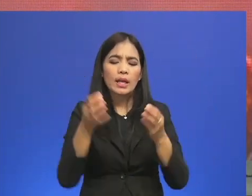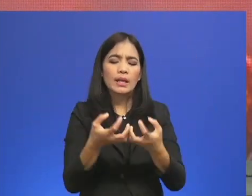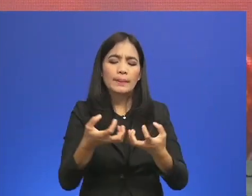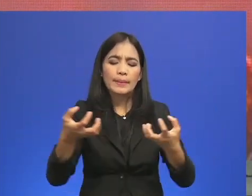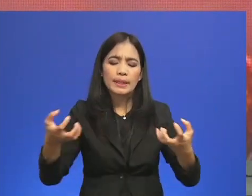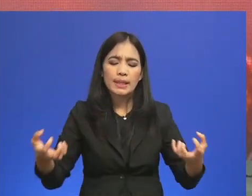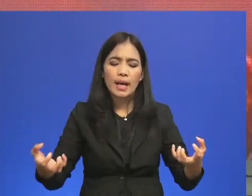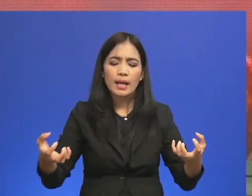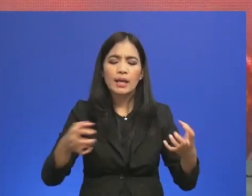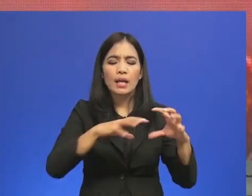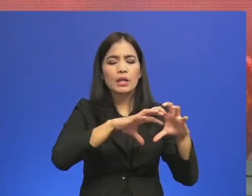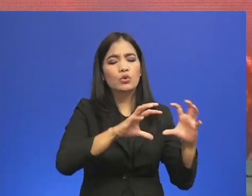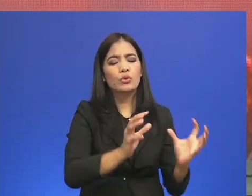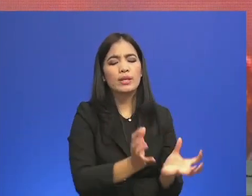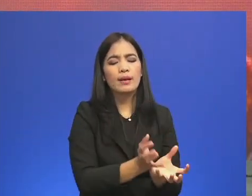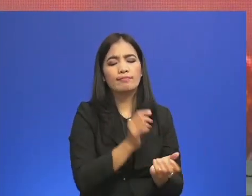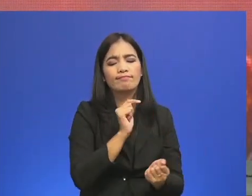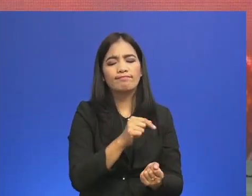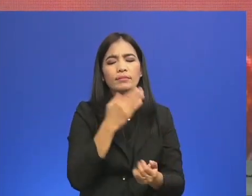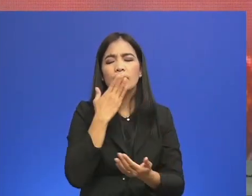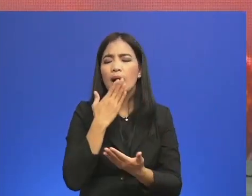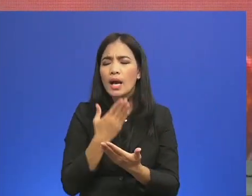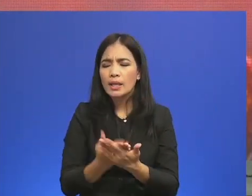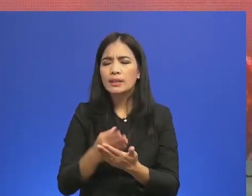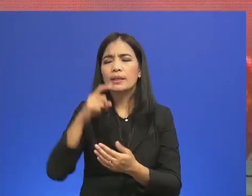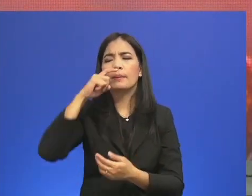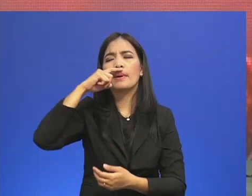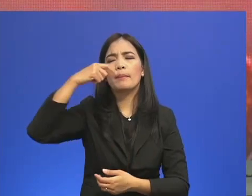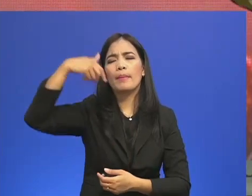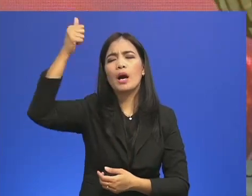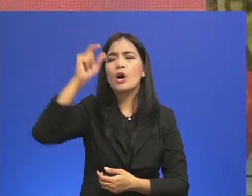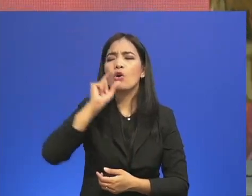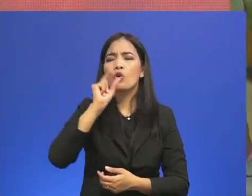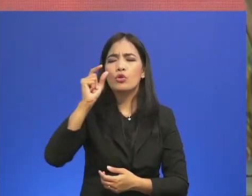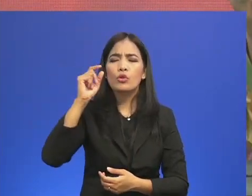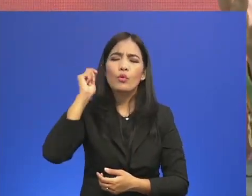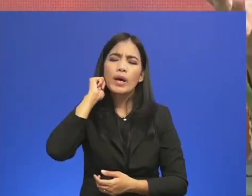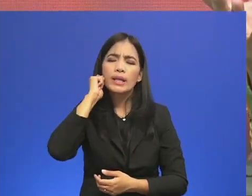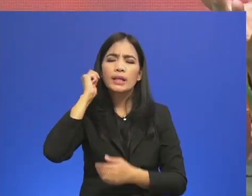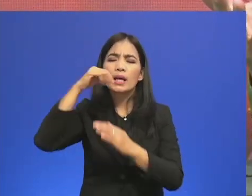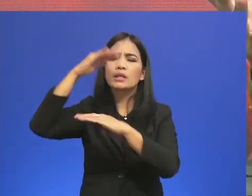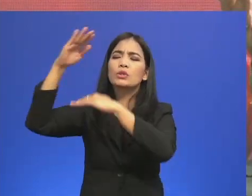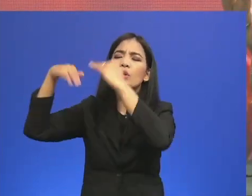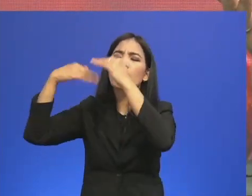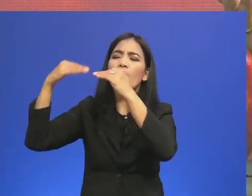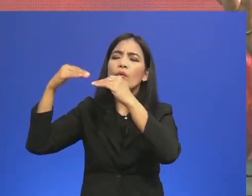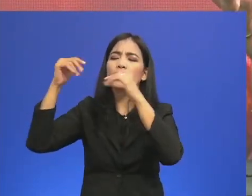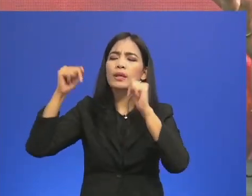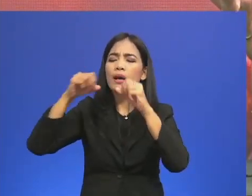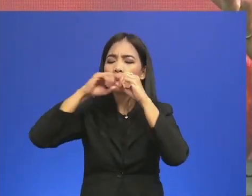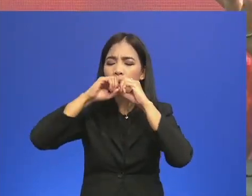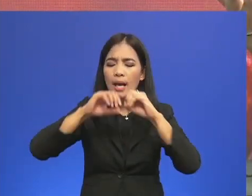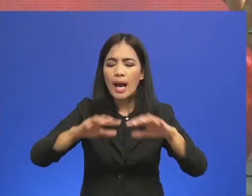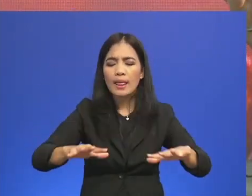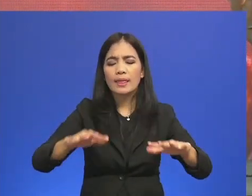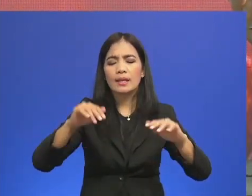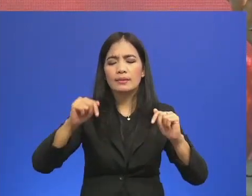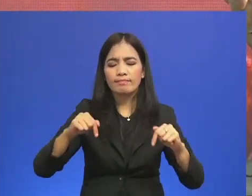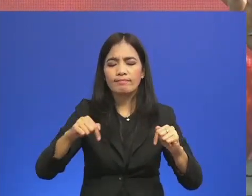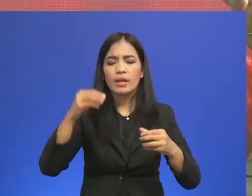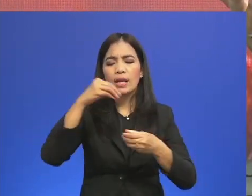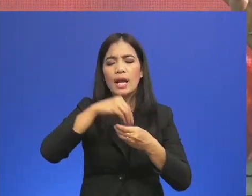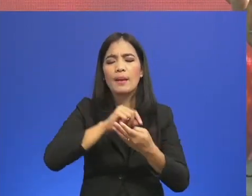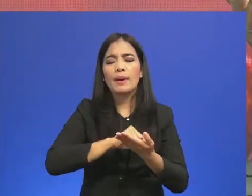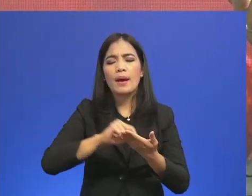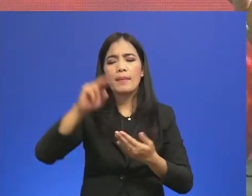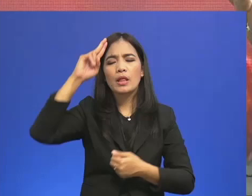dari dunia ini. Terima kasih Bapa untuk wanita surgawi yang kau berkati ini. Dalam